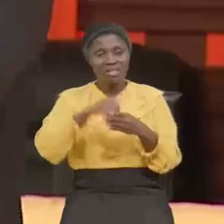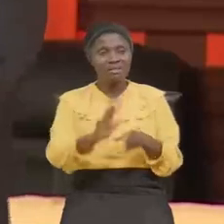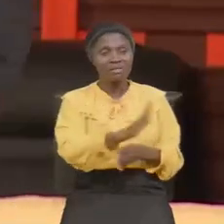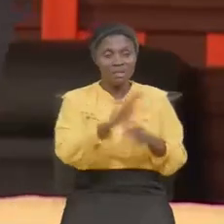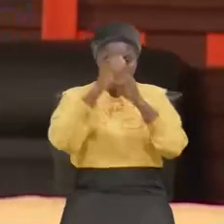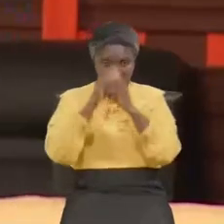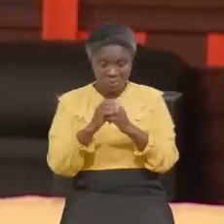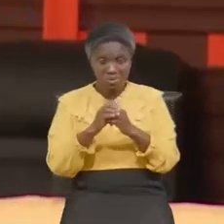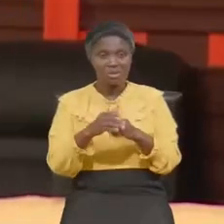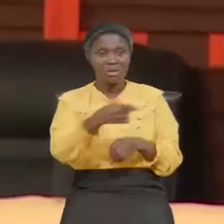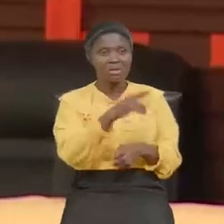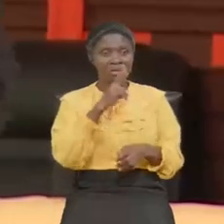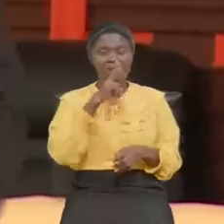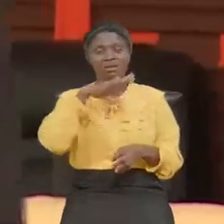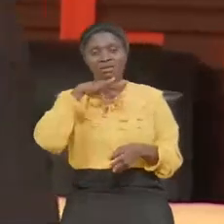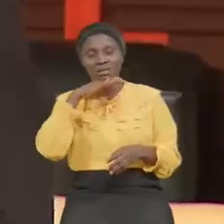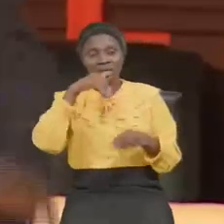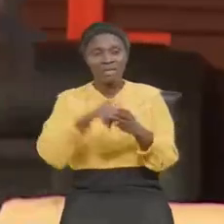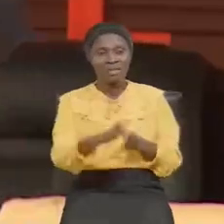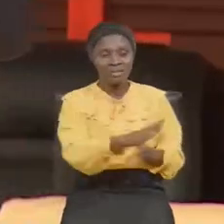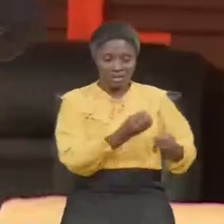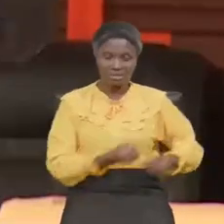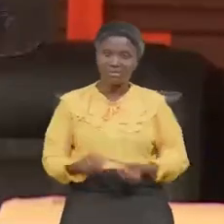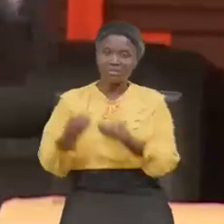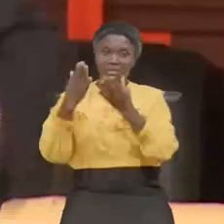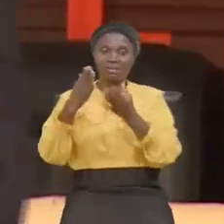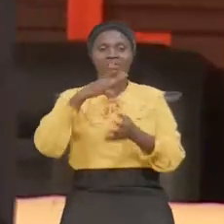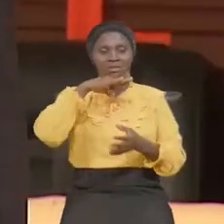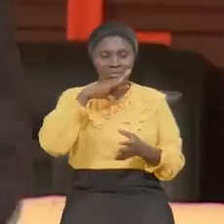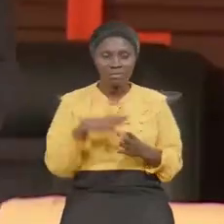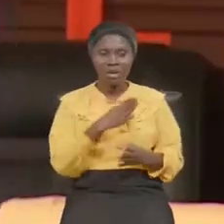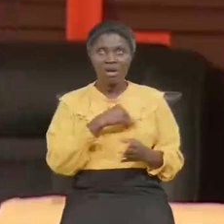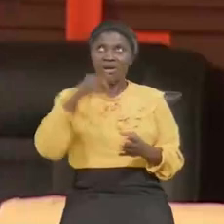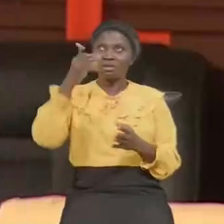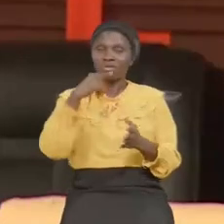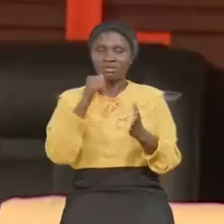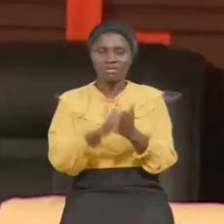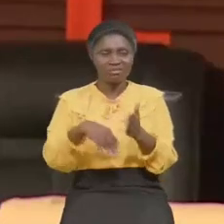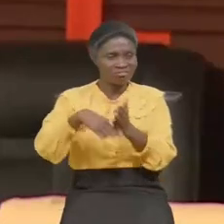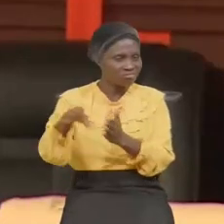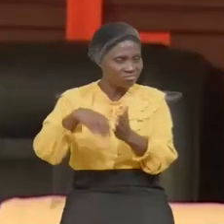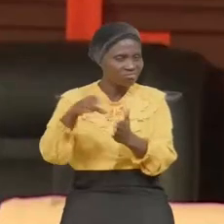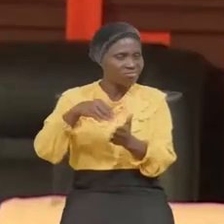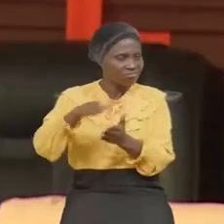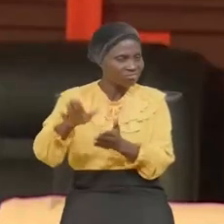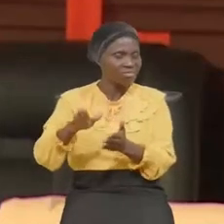leur sacrifice, ils étaient corrompus. Et Dieu dit, ôtez cela loin de moi. Vous êtes indignes